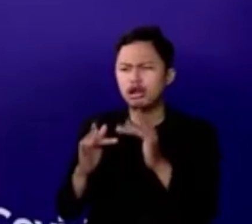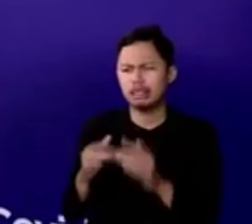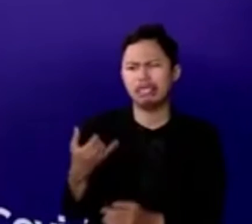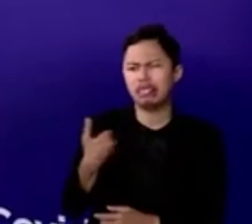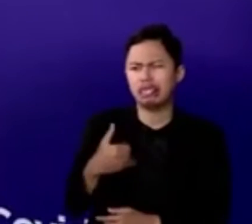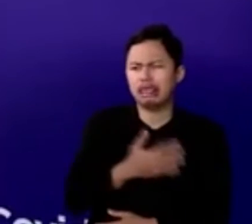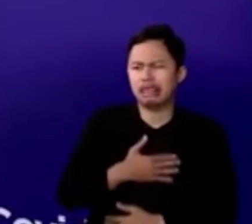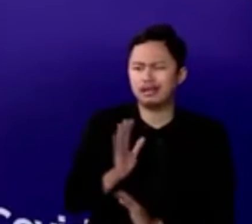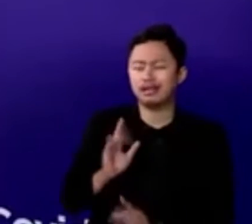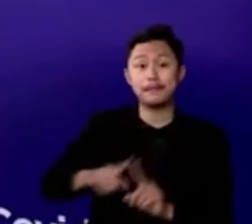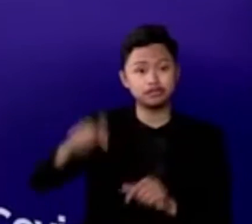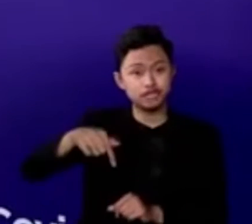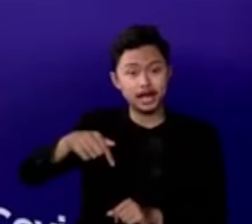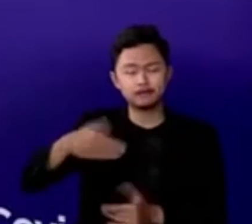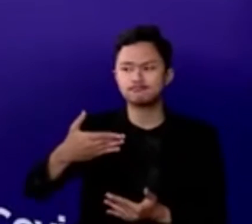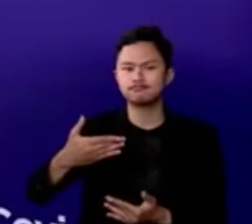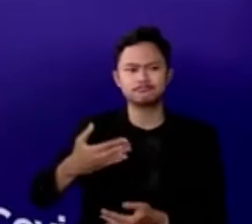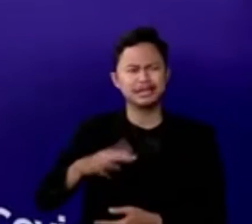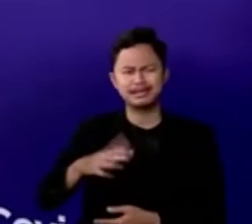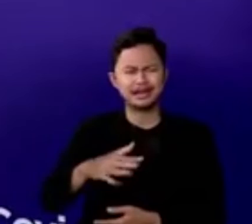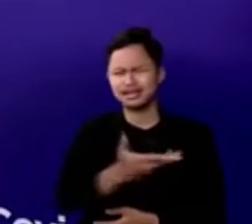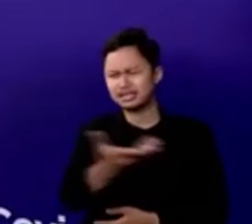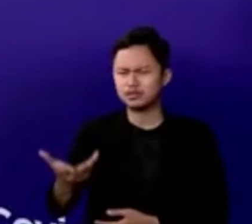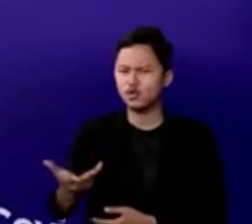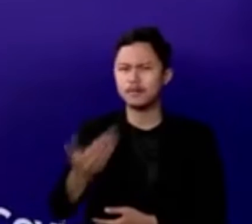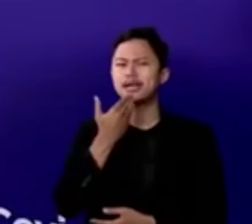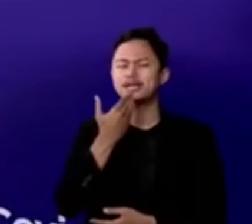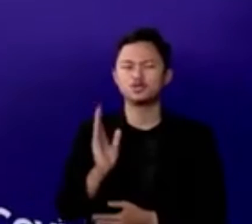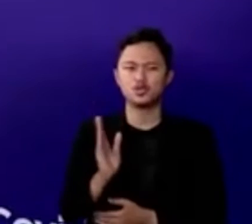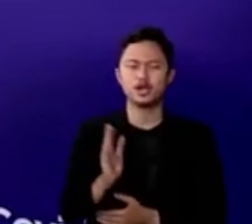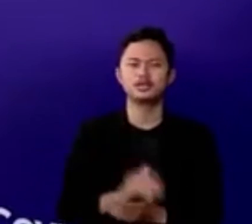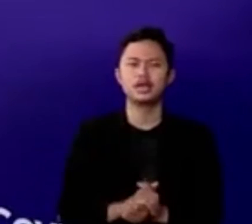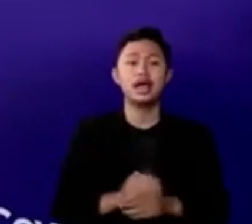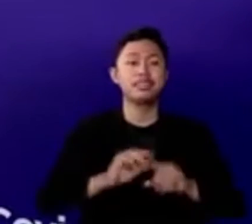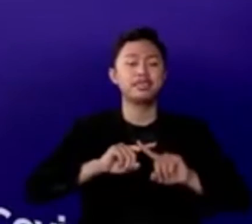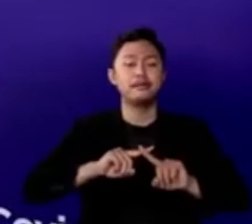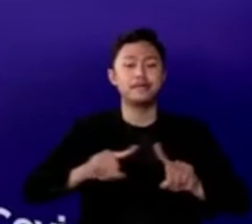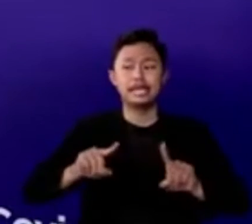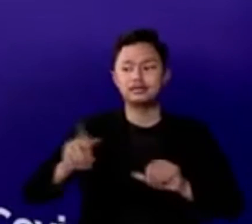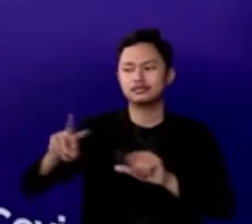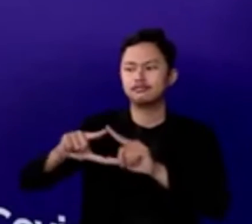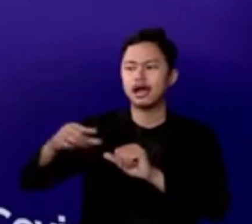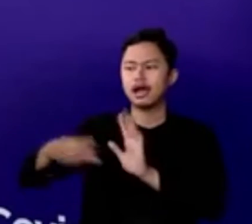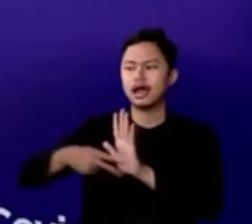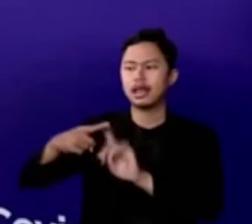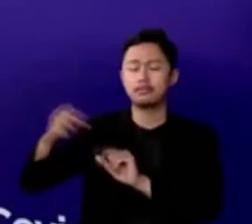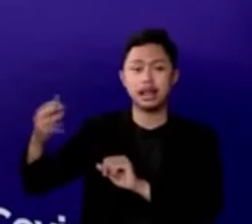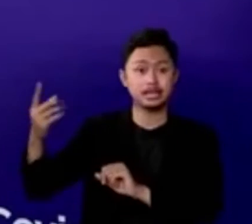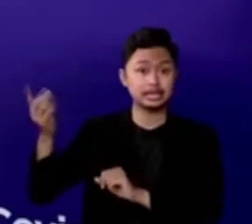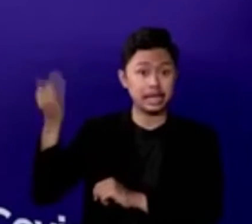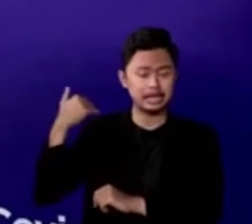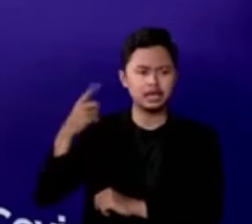tapi saya rasa kalau sekarang-sekarang relatif sudah lebih nyaman tapi memang tidak bisa dipungkiri seperti yang massal yang bilang untuk hal-hal tertentu